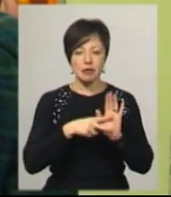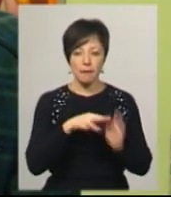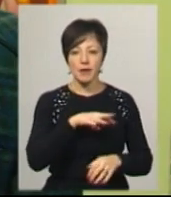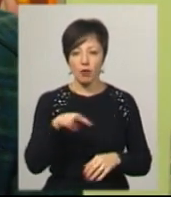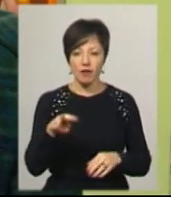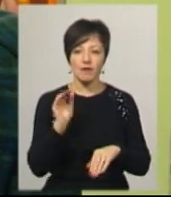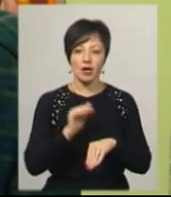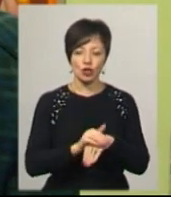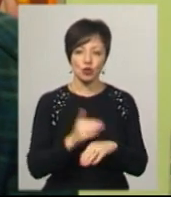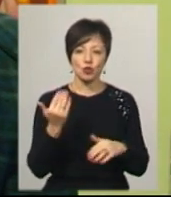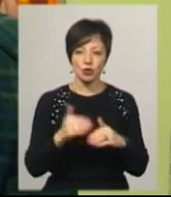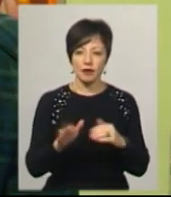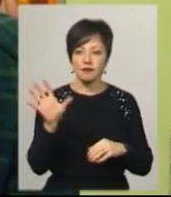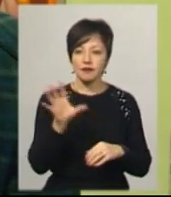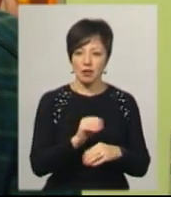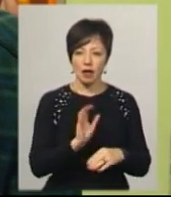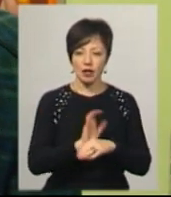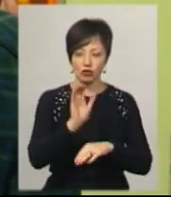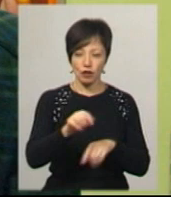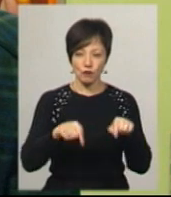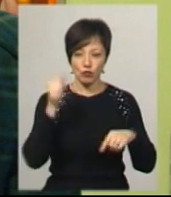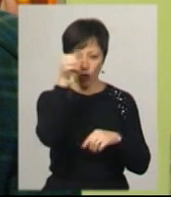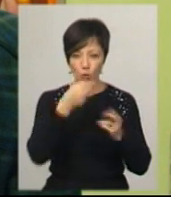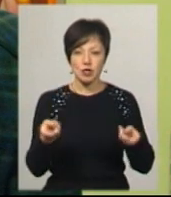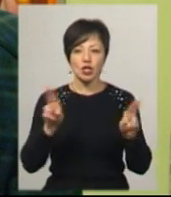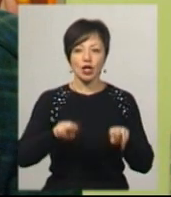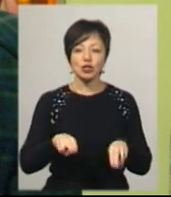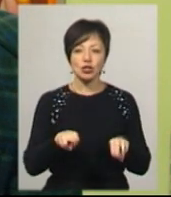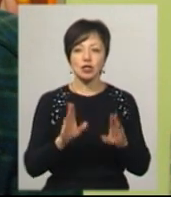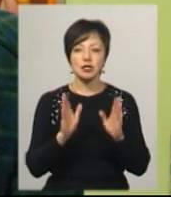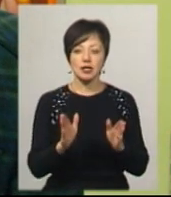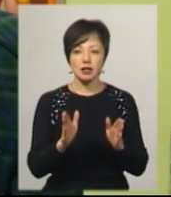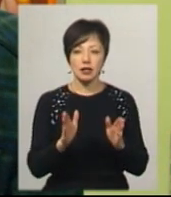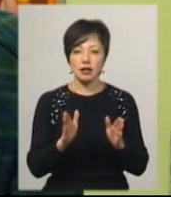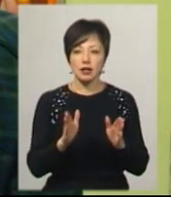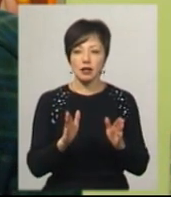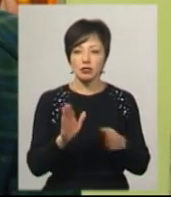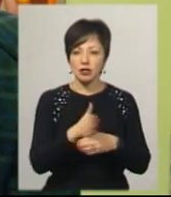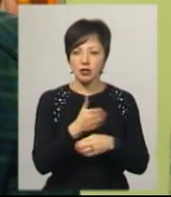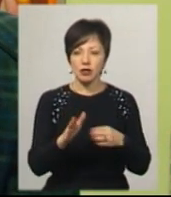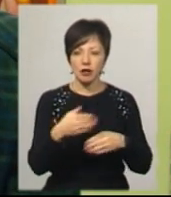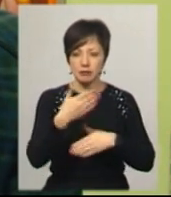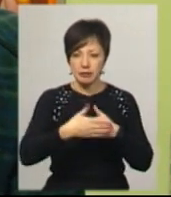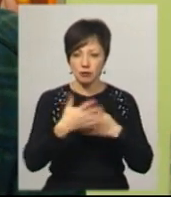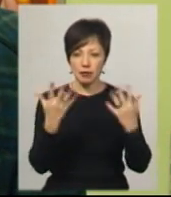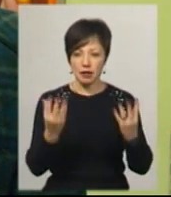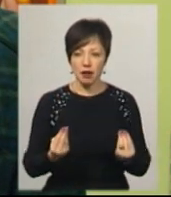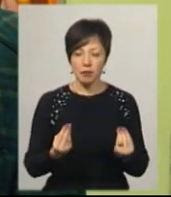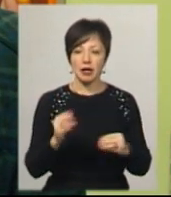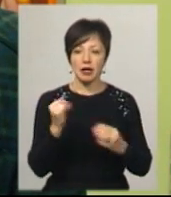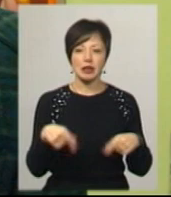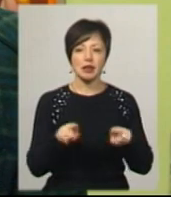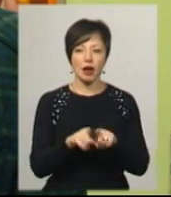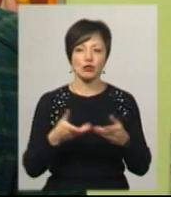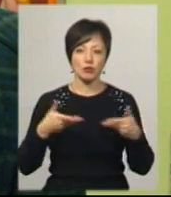яка фактично вже майже вся надійшла в цьому році, залишилась тільки за грудень частину, яка має надійти найближчими днями. Також